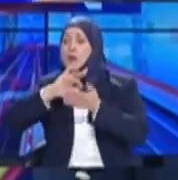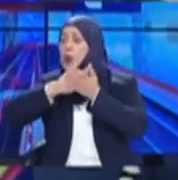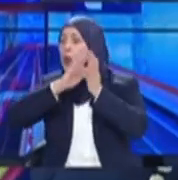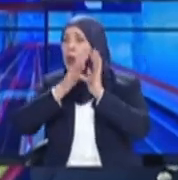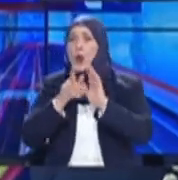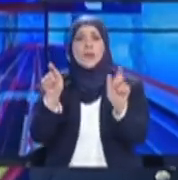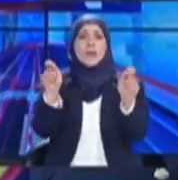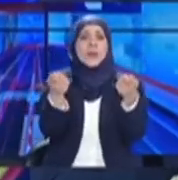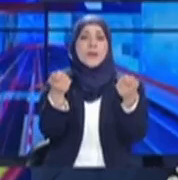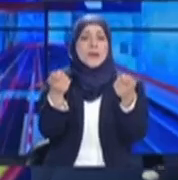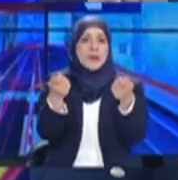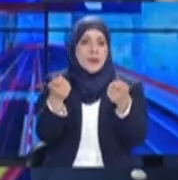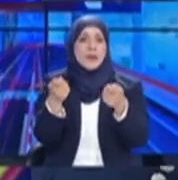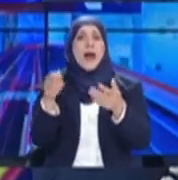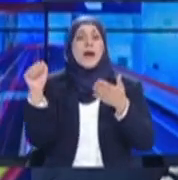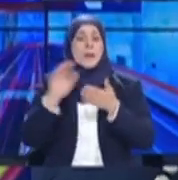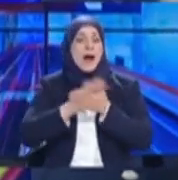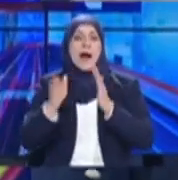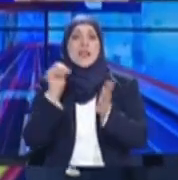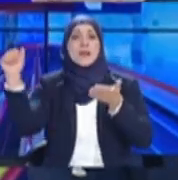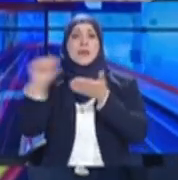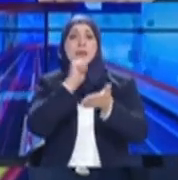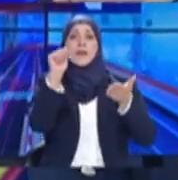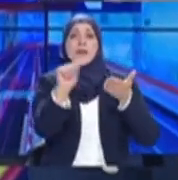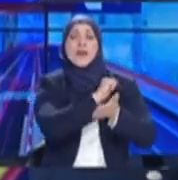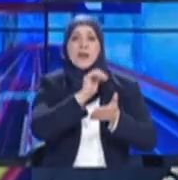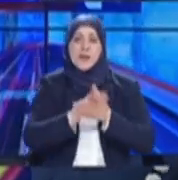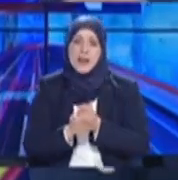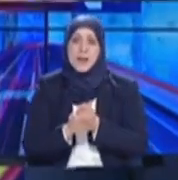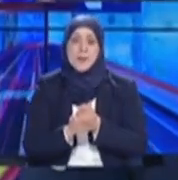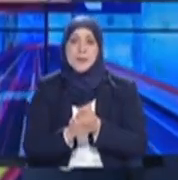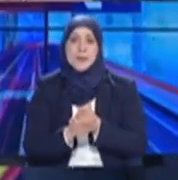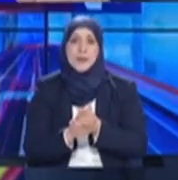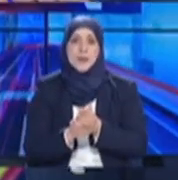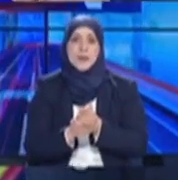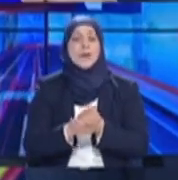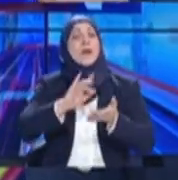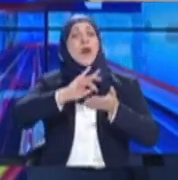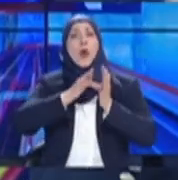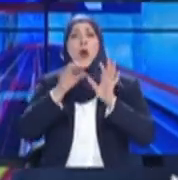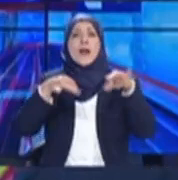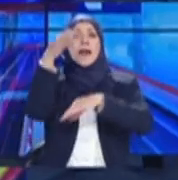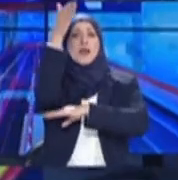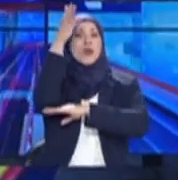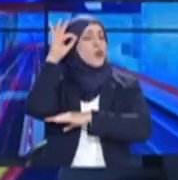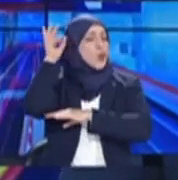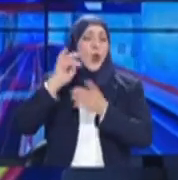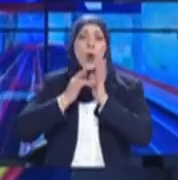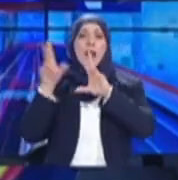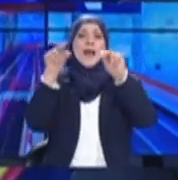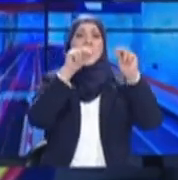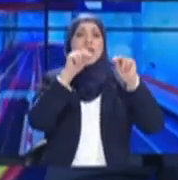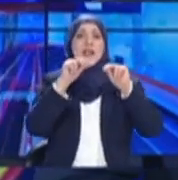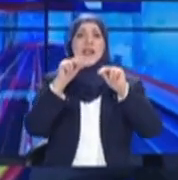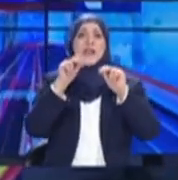تفكير اه تم الغاؤها وامانيها تتم ملحه من بلاد الكل فيما يخص اه فيما يخص مختلفه